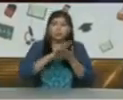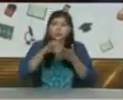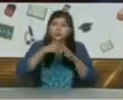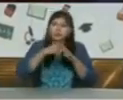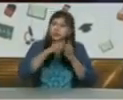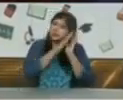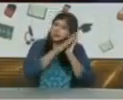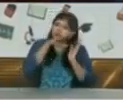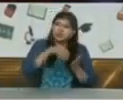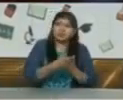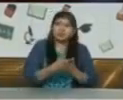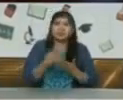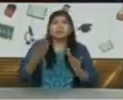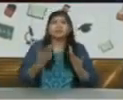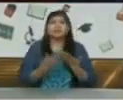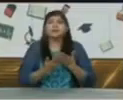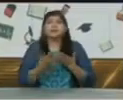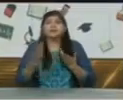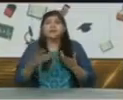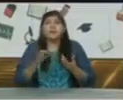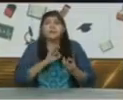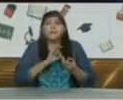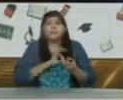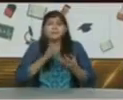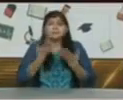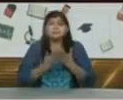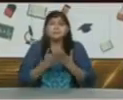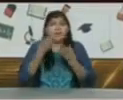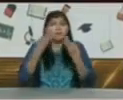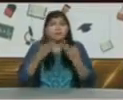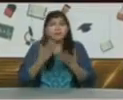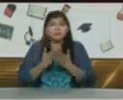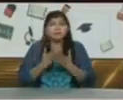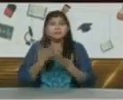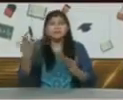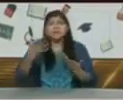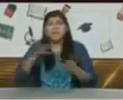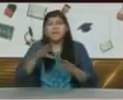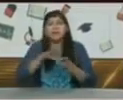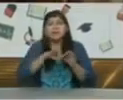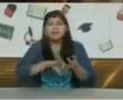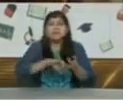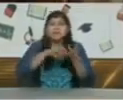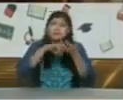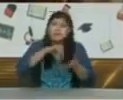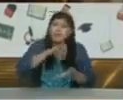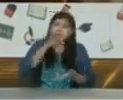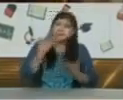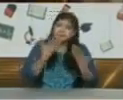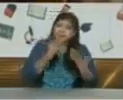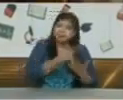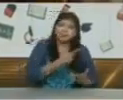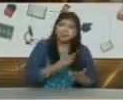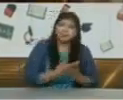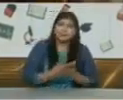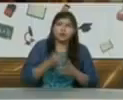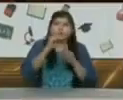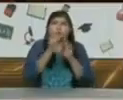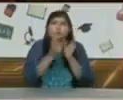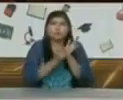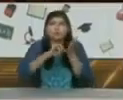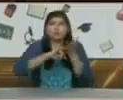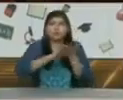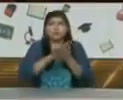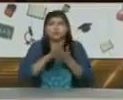तो पुष्कर की कोई पवित्र चीज का मुझे वर्णन करोगी? क्या है पुष्कर की विशेषता? पुष्कर में एकमात्र ब्रह्मा मंदिर